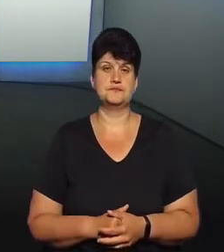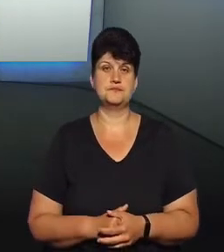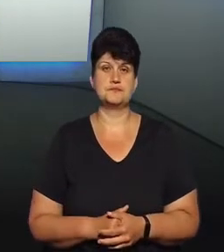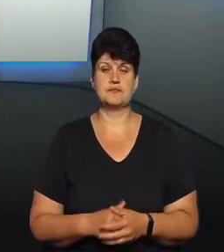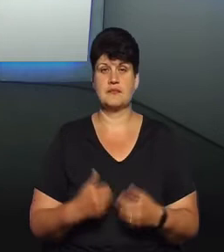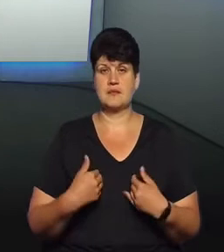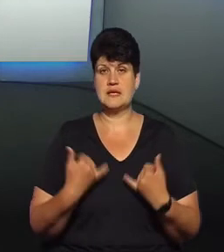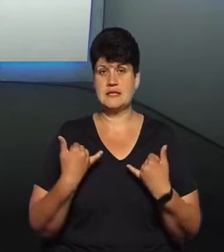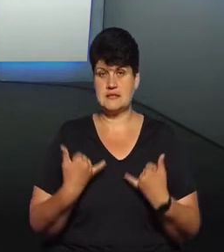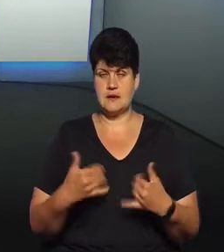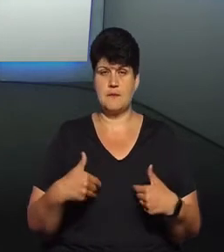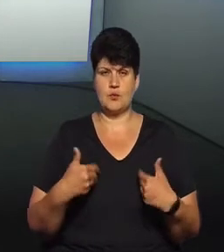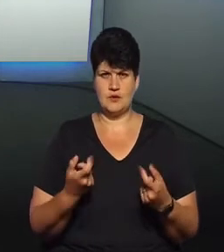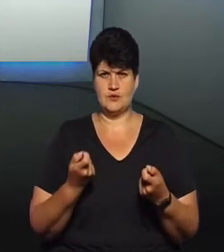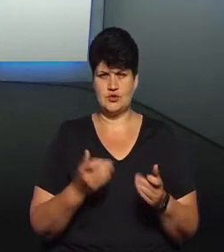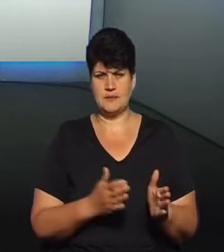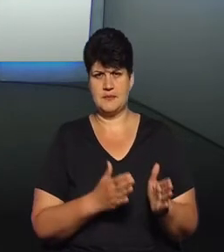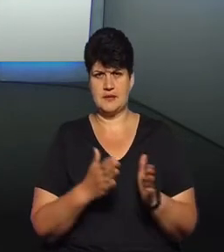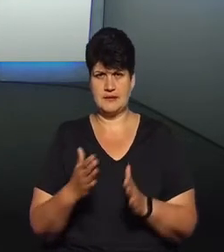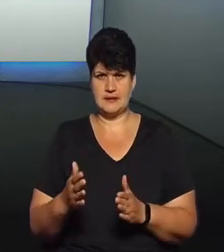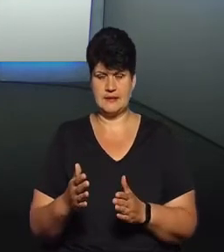від мотивації до примусу.